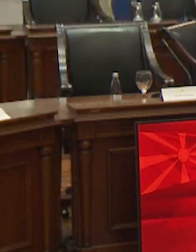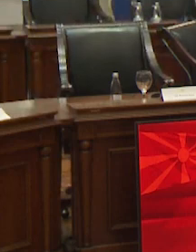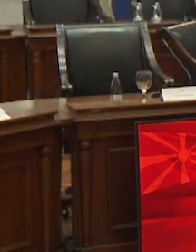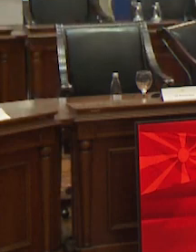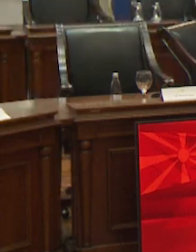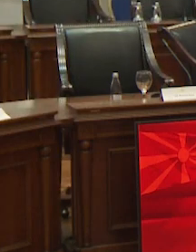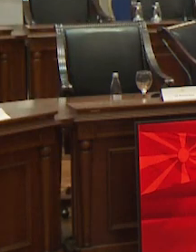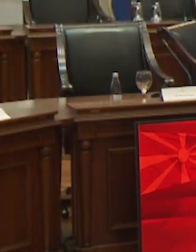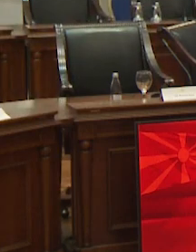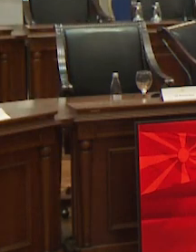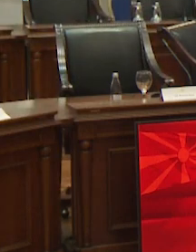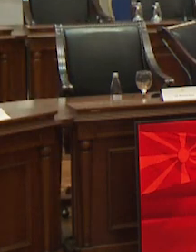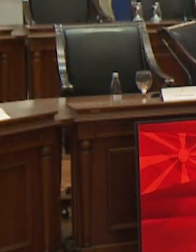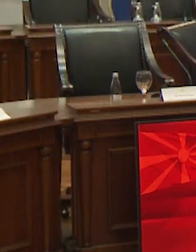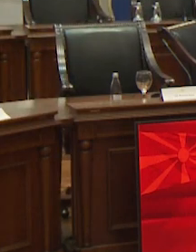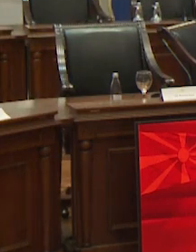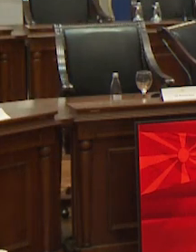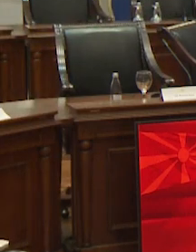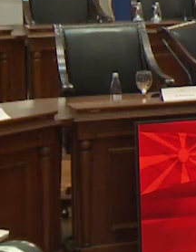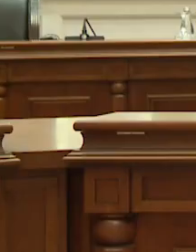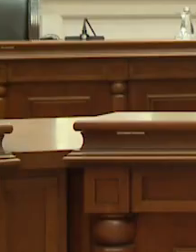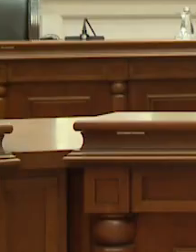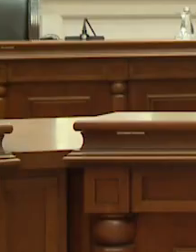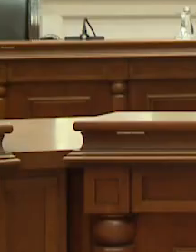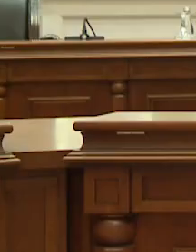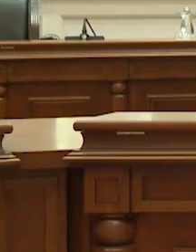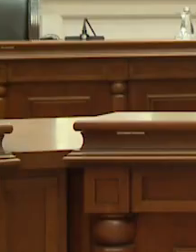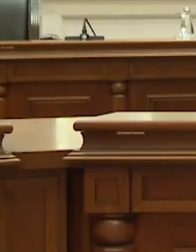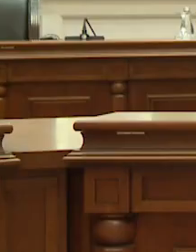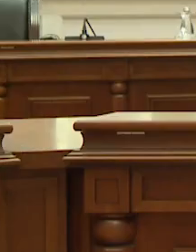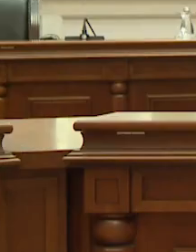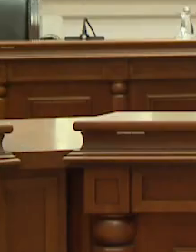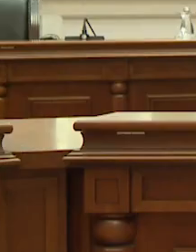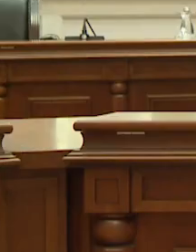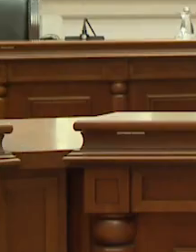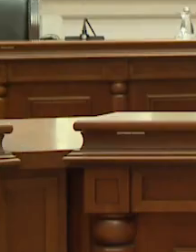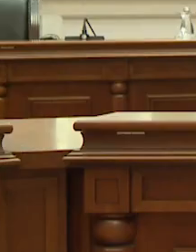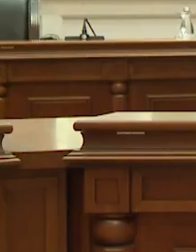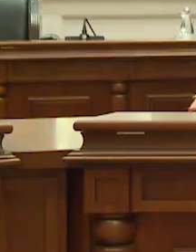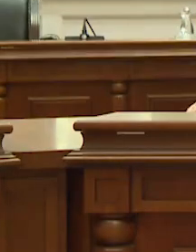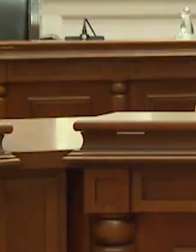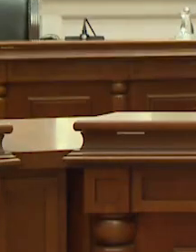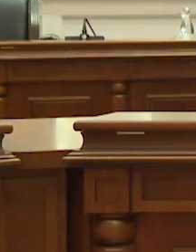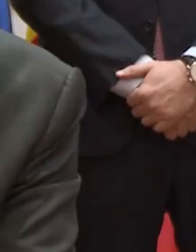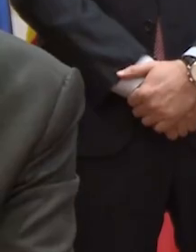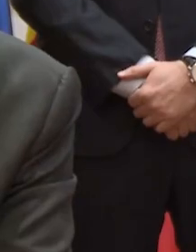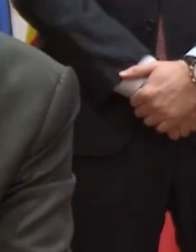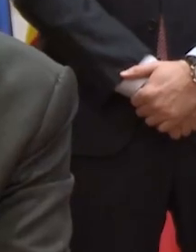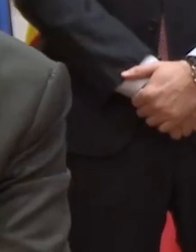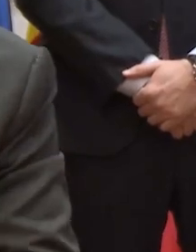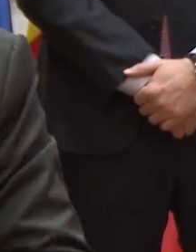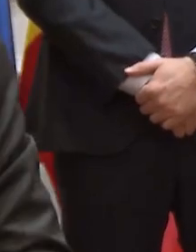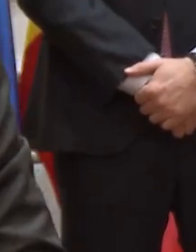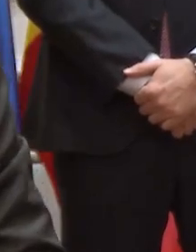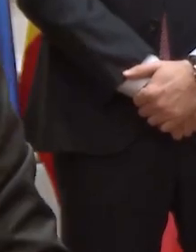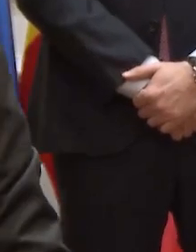За 4 години треба да биде готов автопатот Скопје-Блаце. Проектот е вреден скоро 200 милиони евра. Почетокот на градбата се очекува